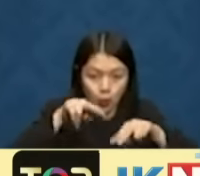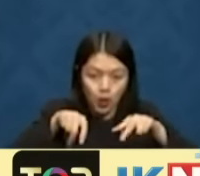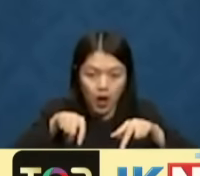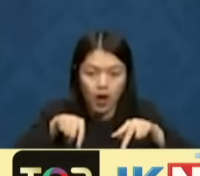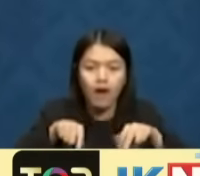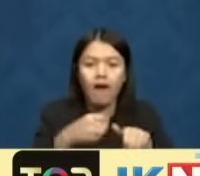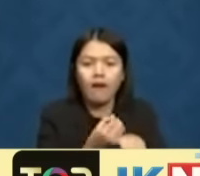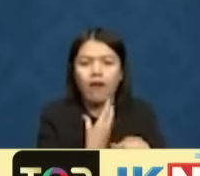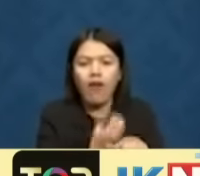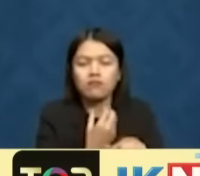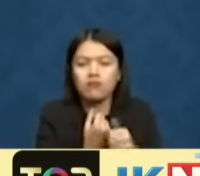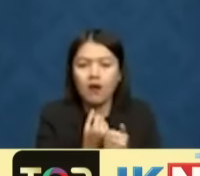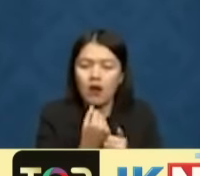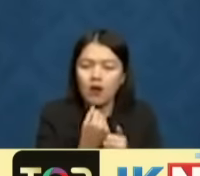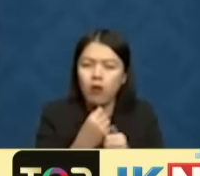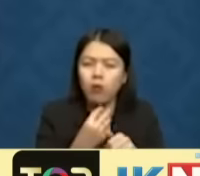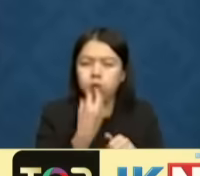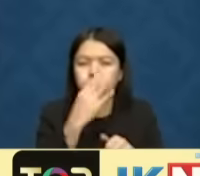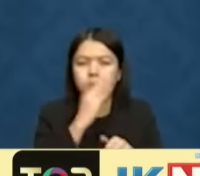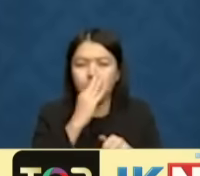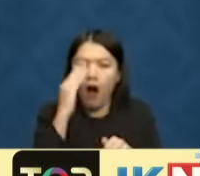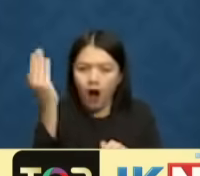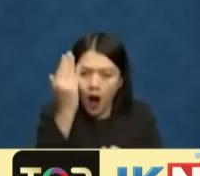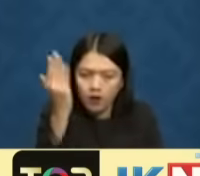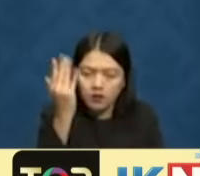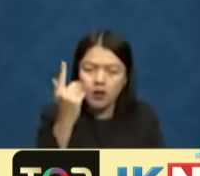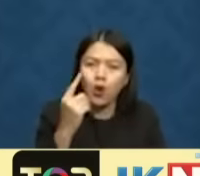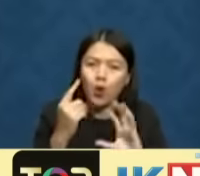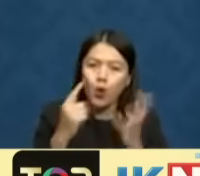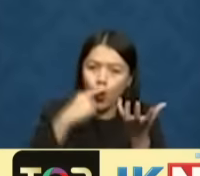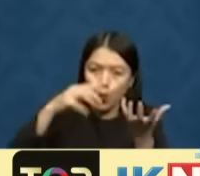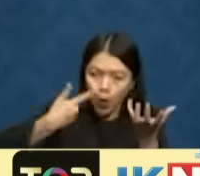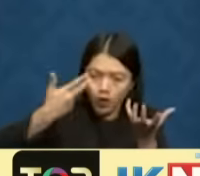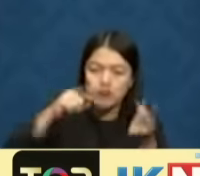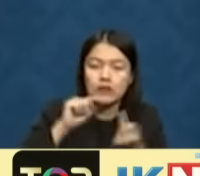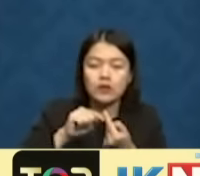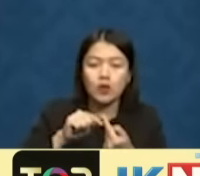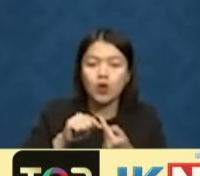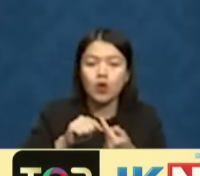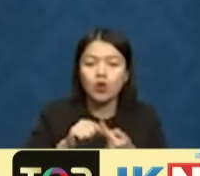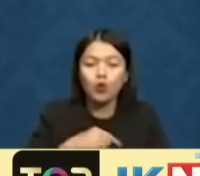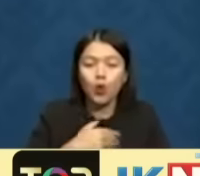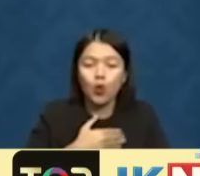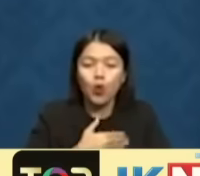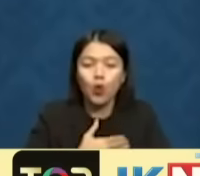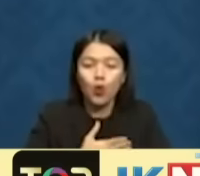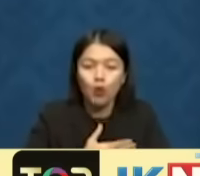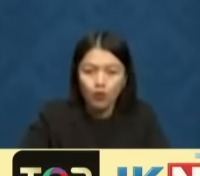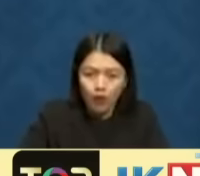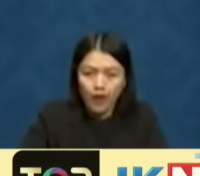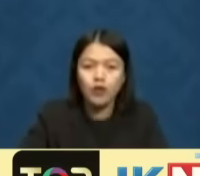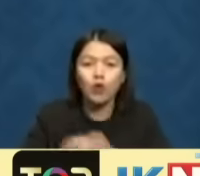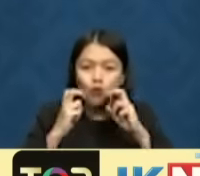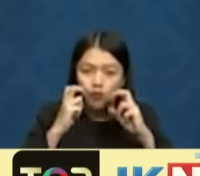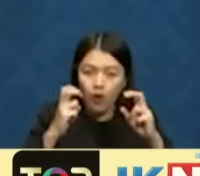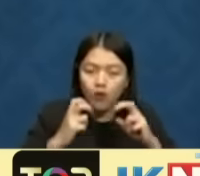ปล่อยก๊าซเรือนกระจกและการลดมลภาวะทางอากาศในภาคขนส่งทางรางของกรมขนส่งทางรางเป็นโครงการ